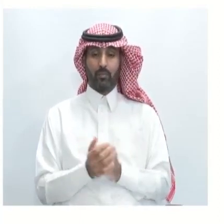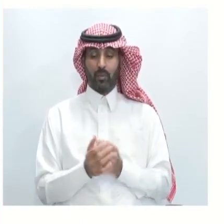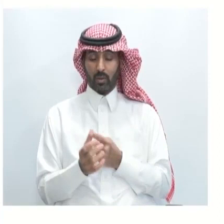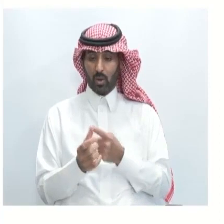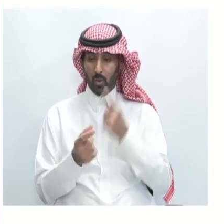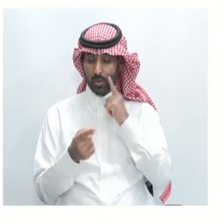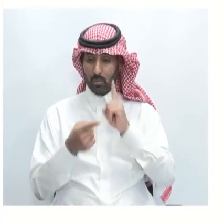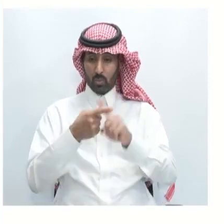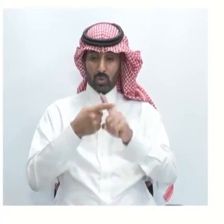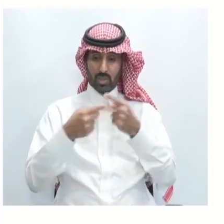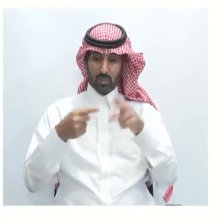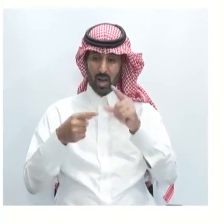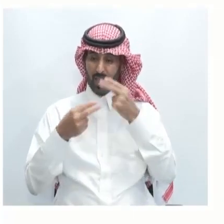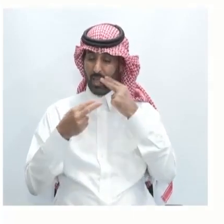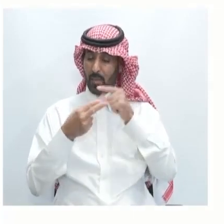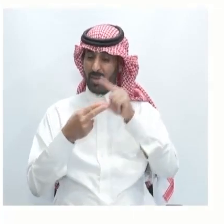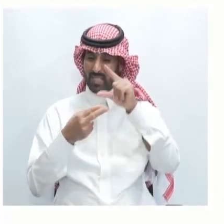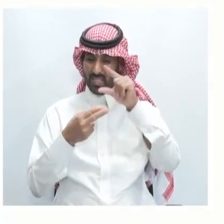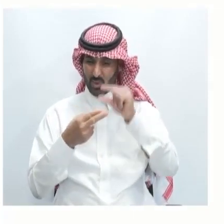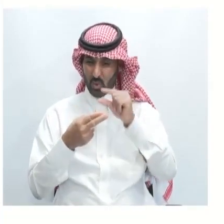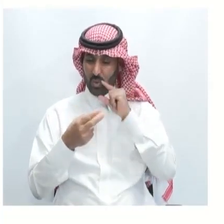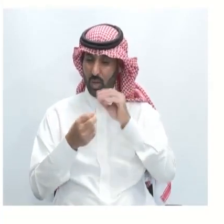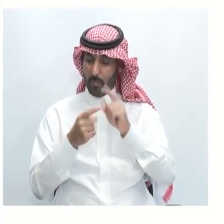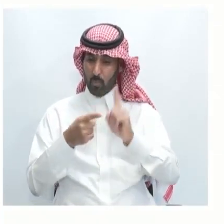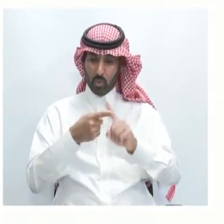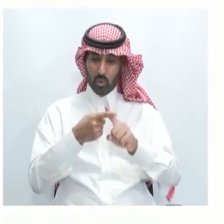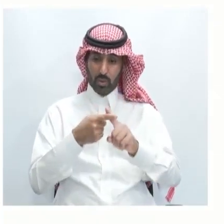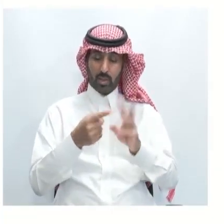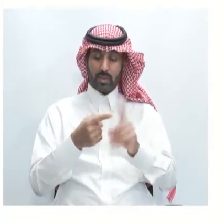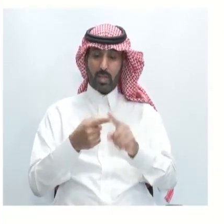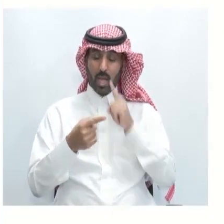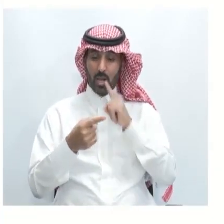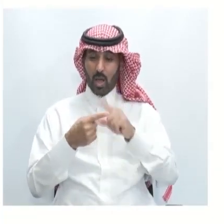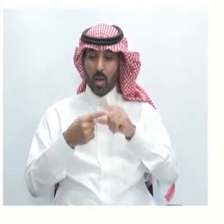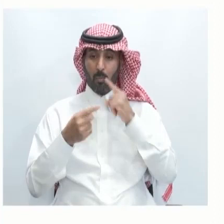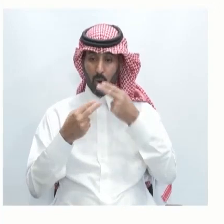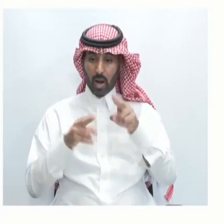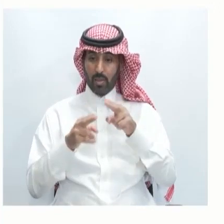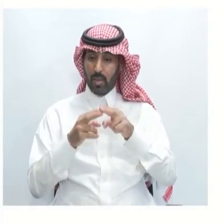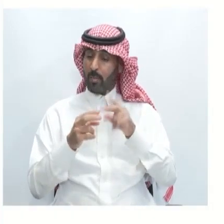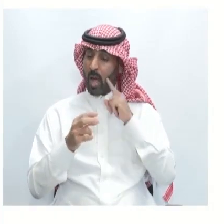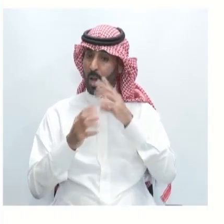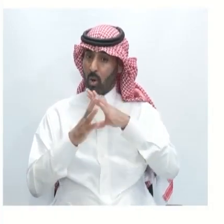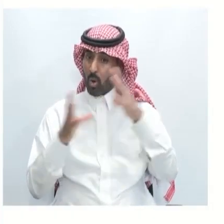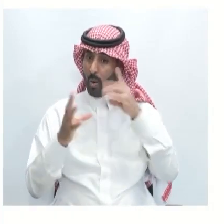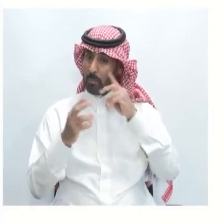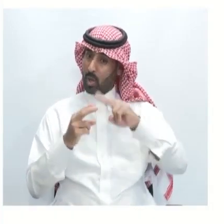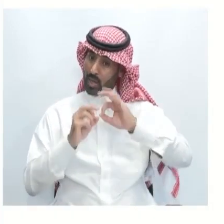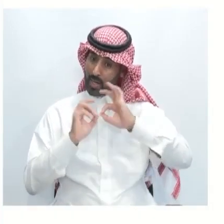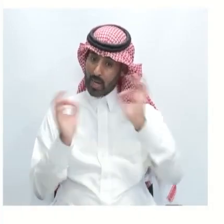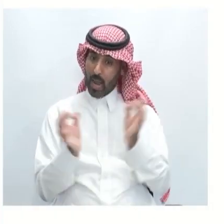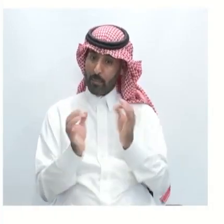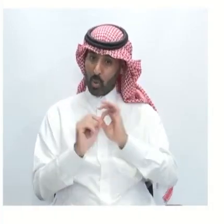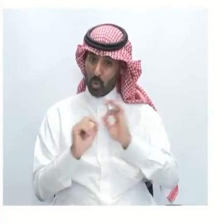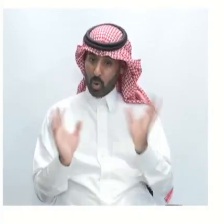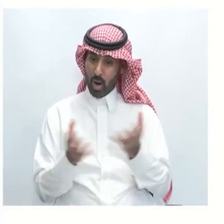ان تكون المقدمه الصغرى موجبه وان تكون المقدمه الكبرى كليه هل هذا واضح